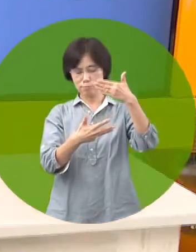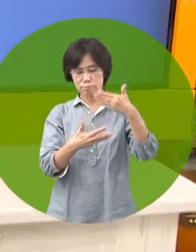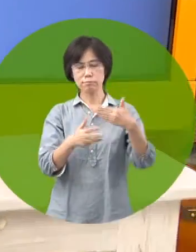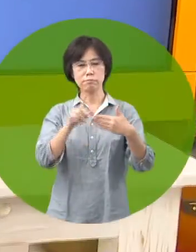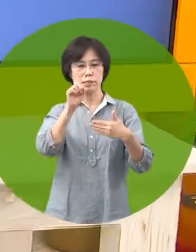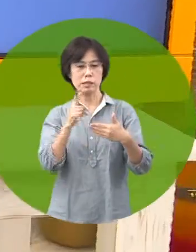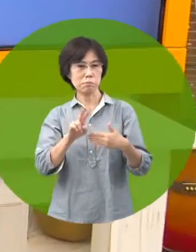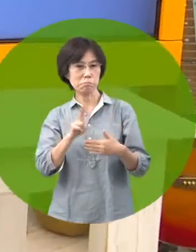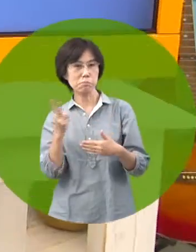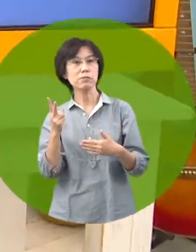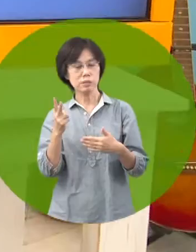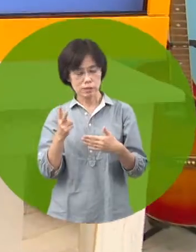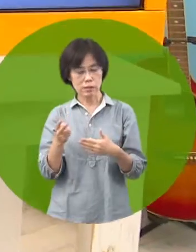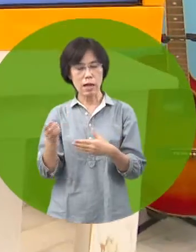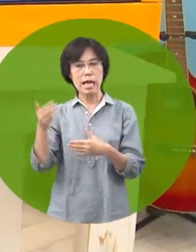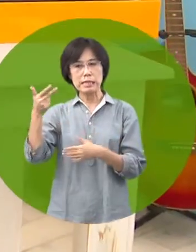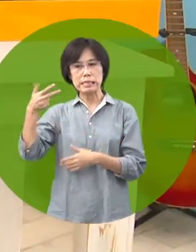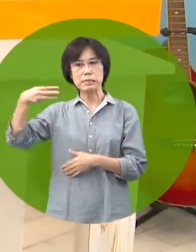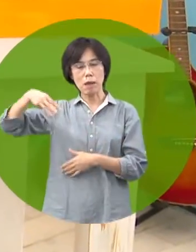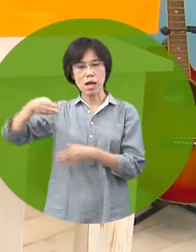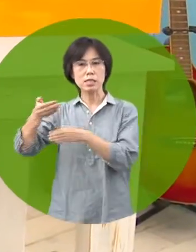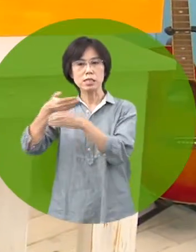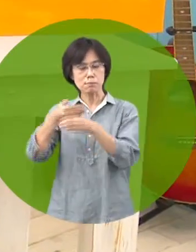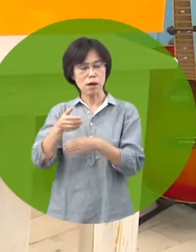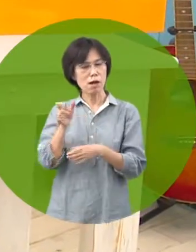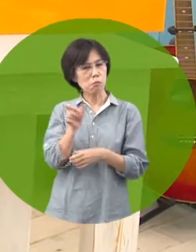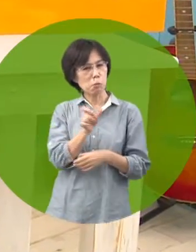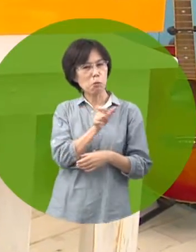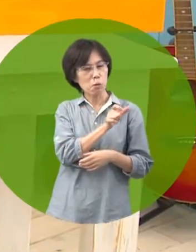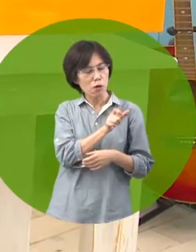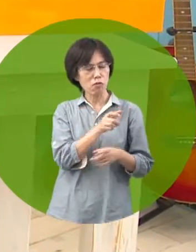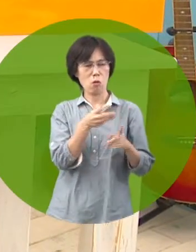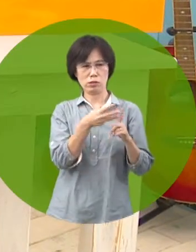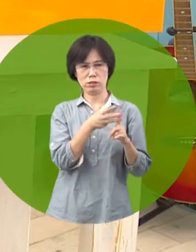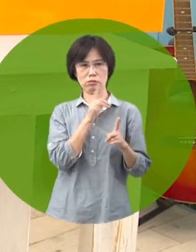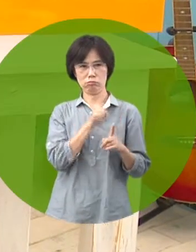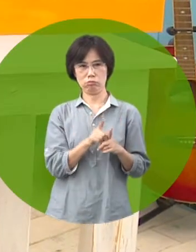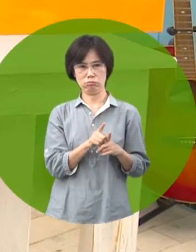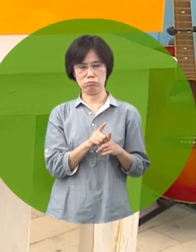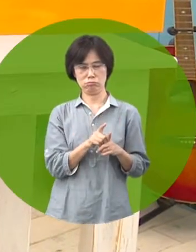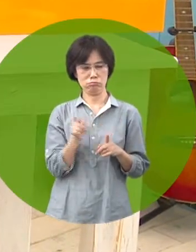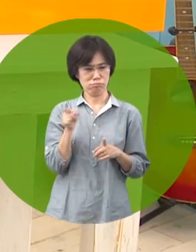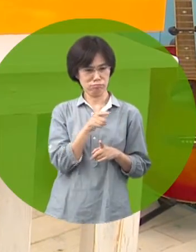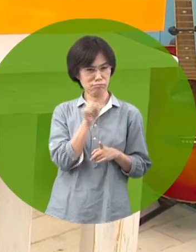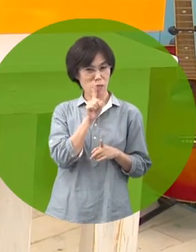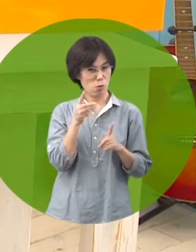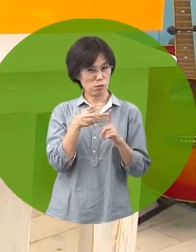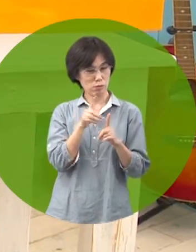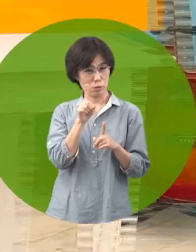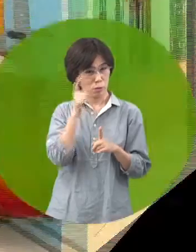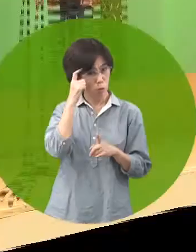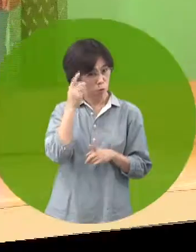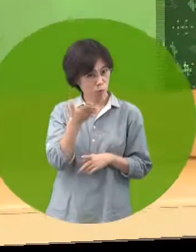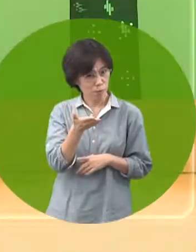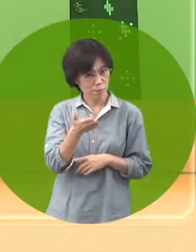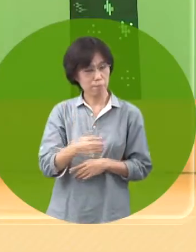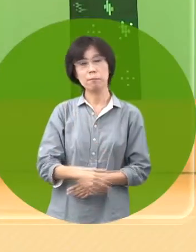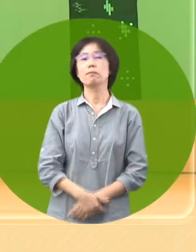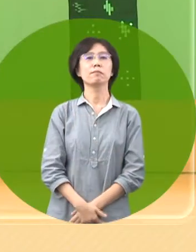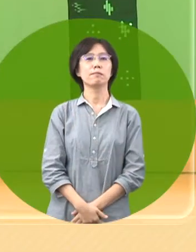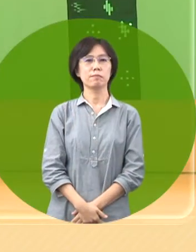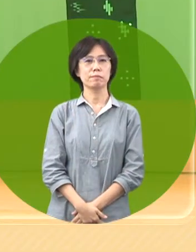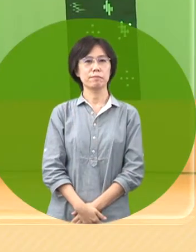せでシマフンフンフンの日です。一体何の日なのでしょうか？